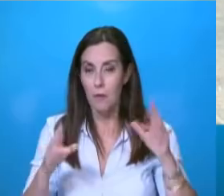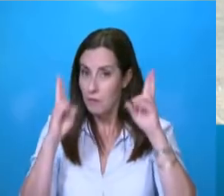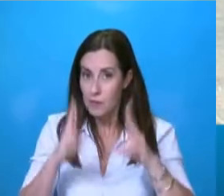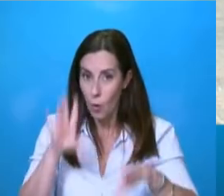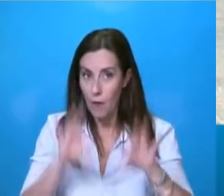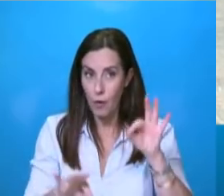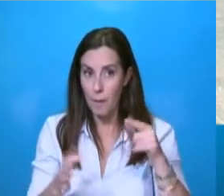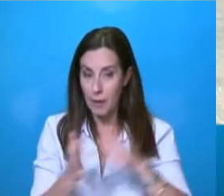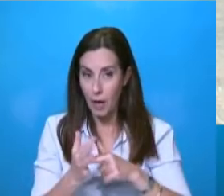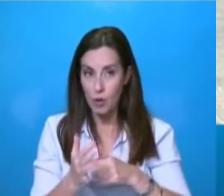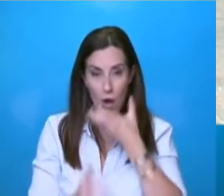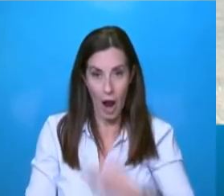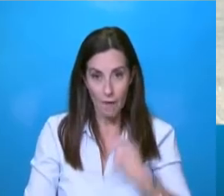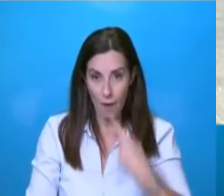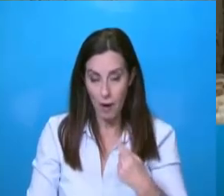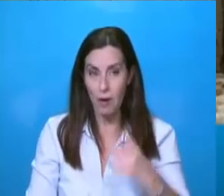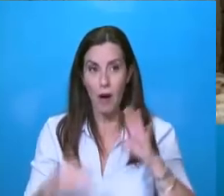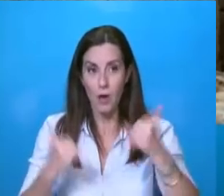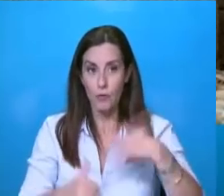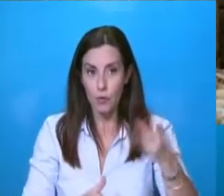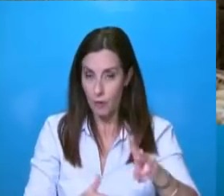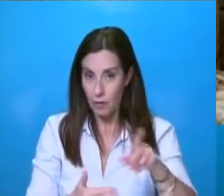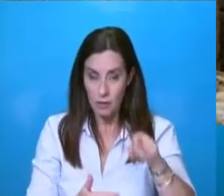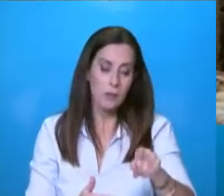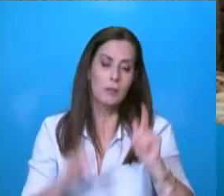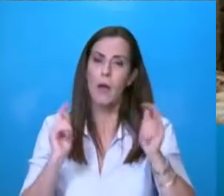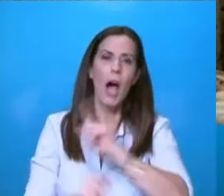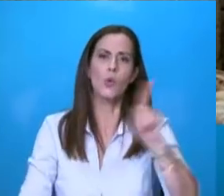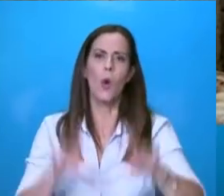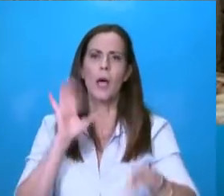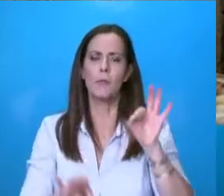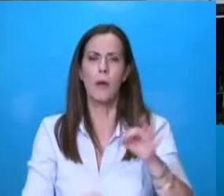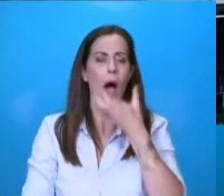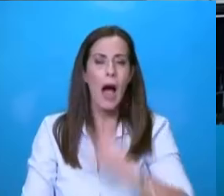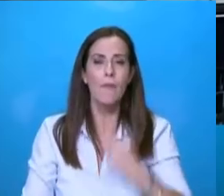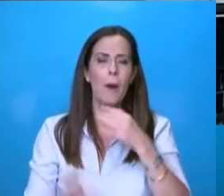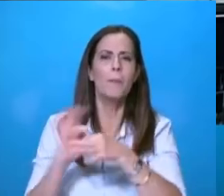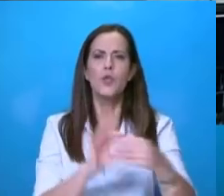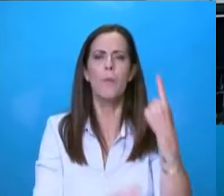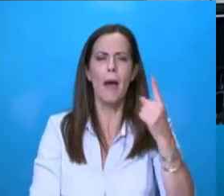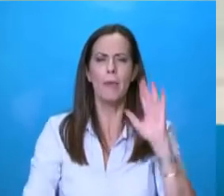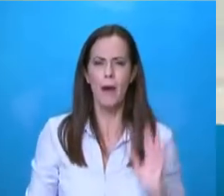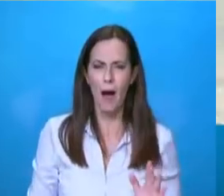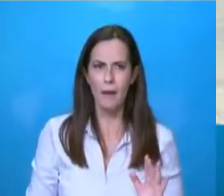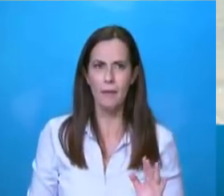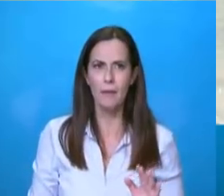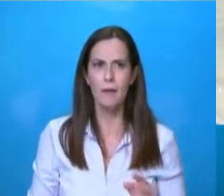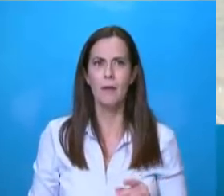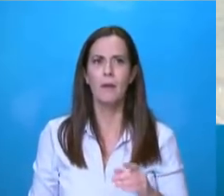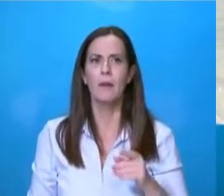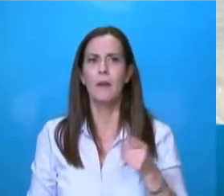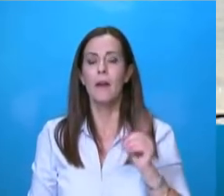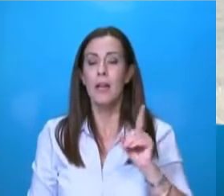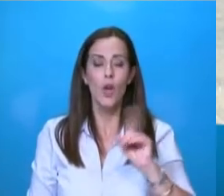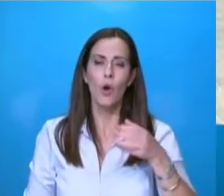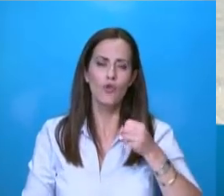להצביע בהוראת הרב אוירבך, והיום גם אחרי שהוא נפטר. זה הצבא. הרב אוירבך אמר משפט אחד, שבין הסתם כבר עד ביאת המשיח לא נוכל